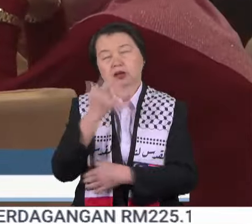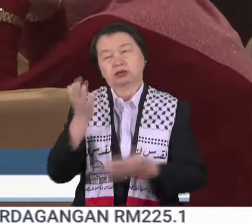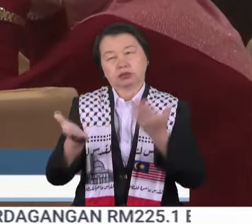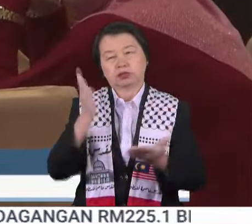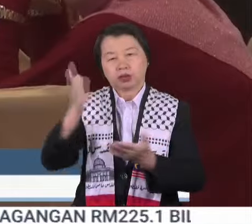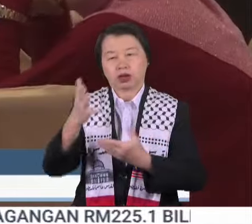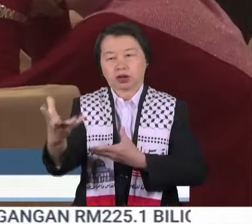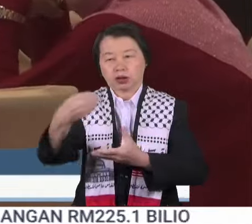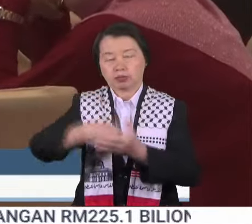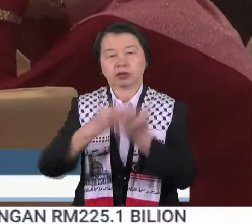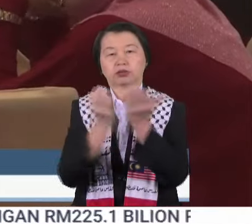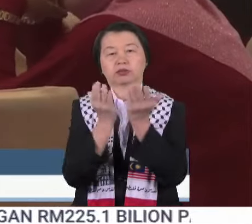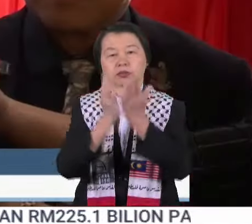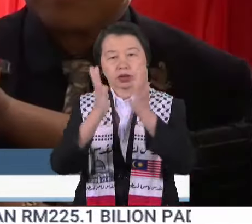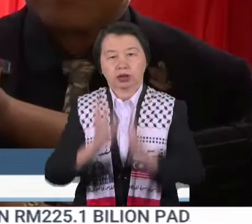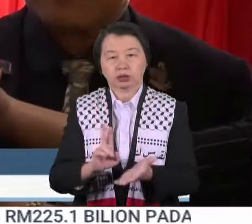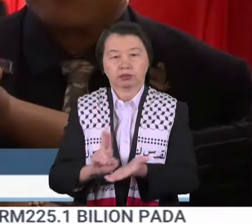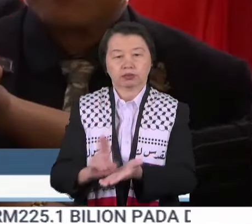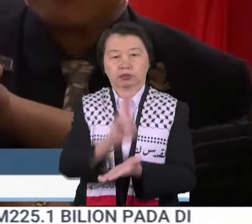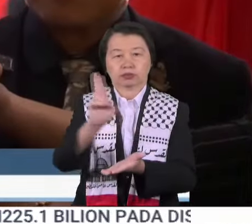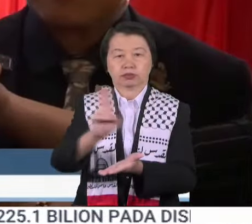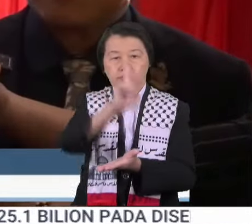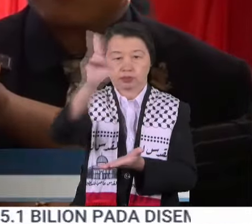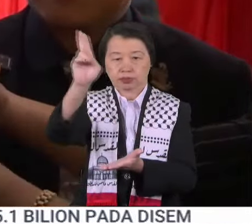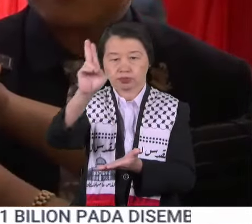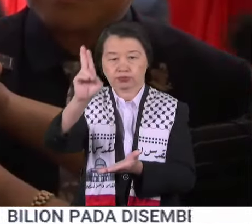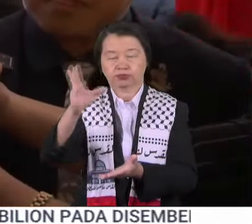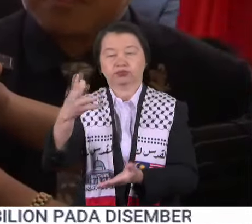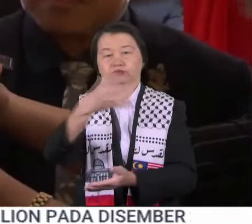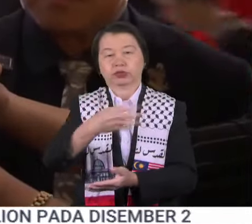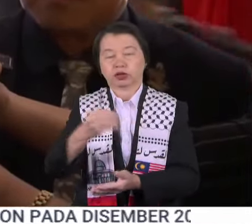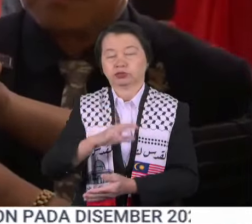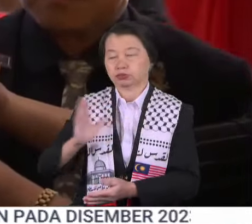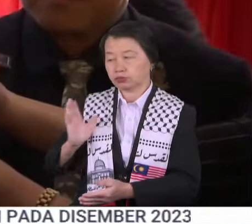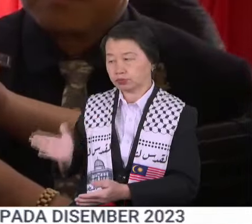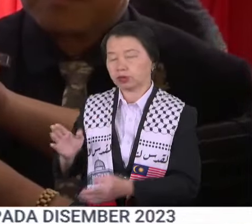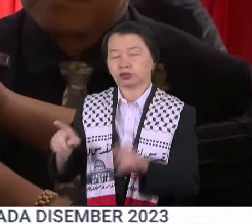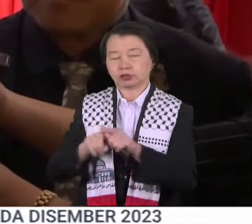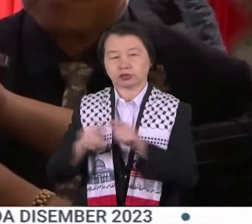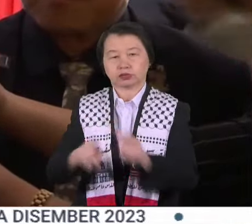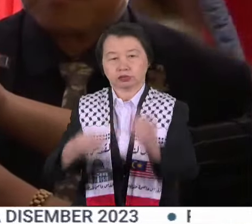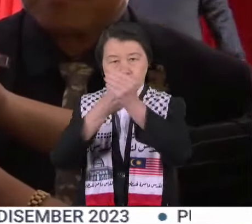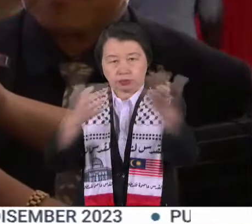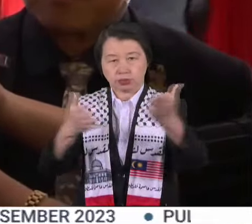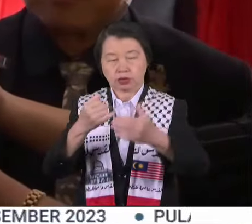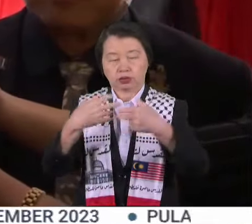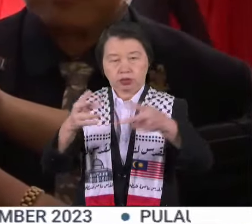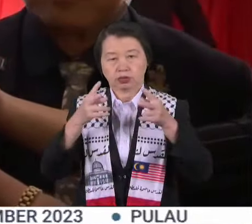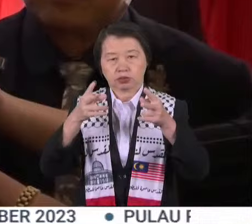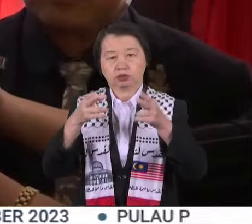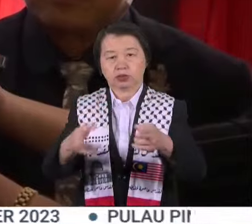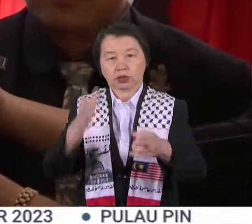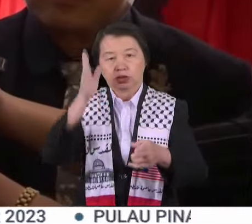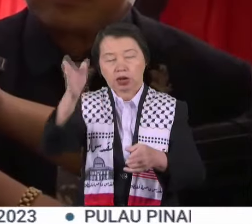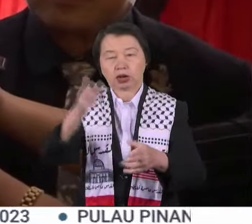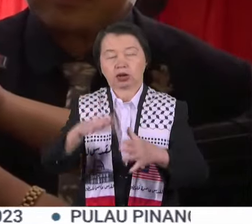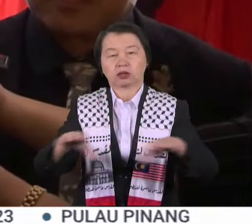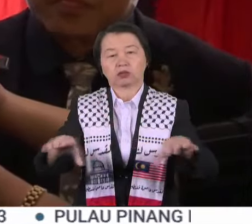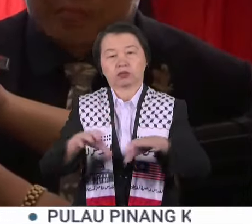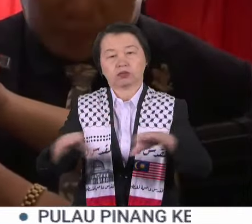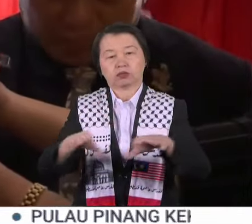diam ar institusi pengajian tinggi dalam pada itu beliau turut memaklumkan upacara perasmian dijangka akan